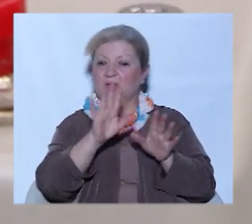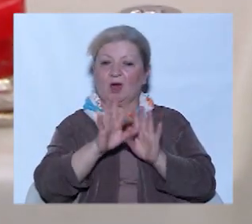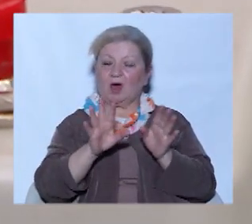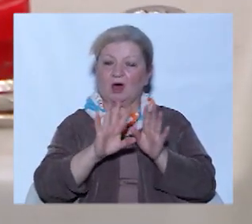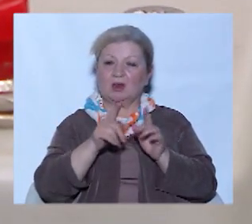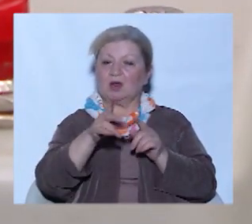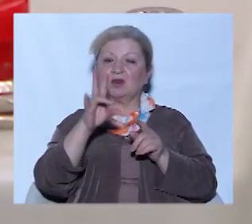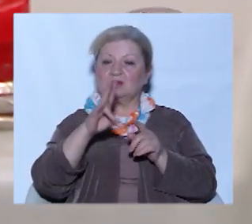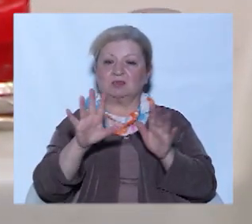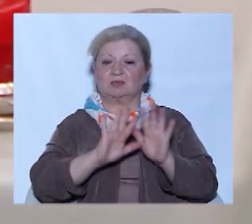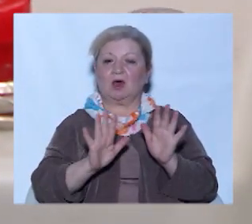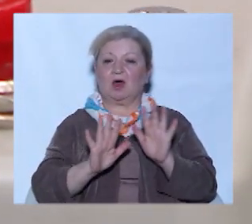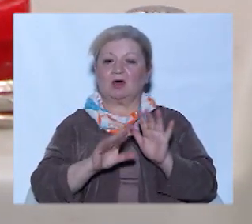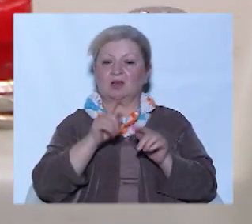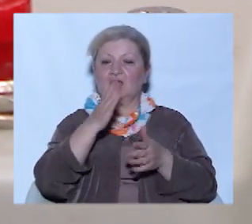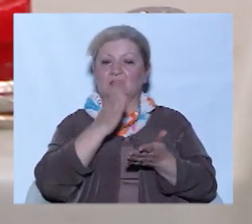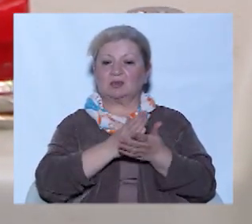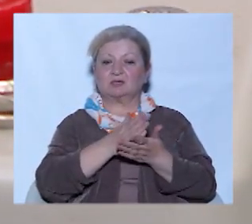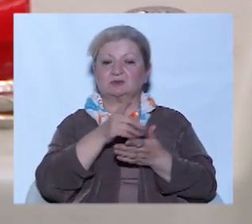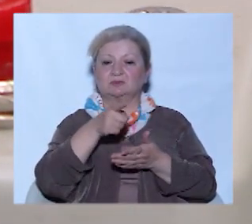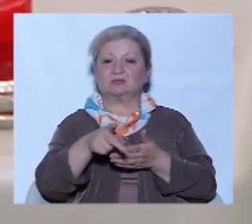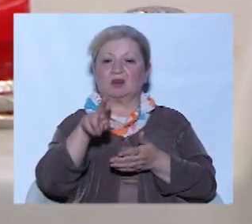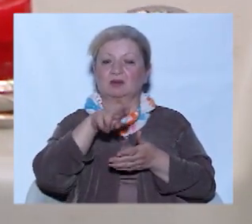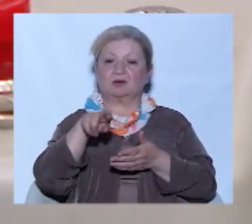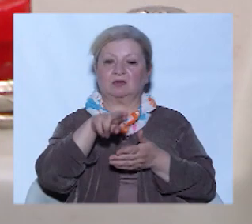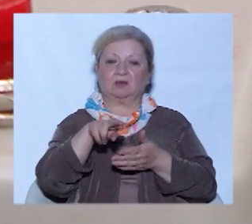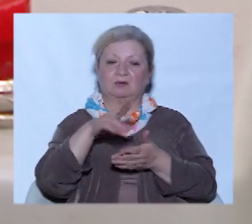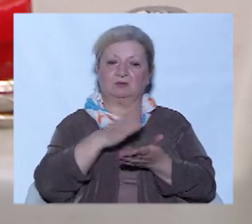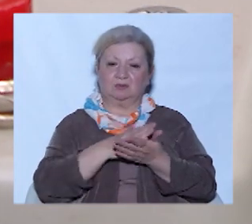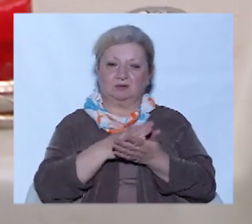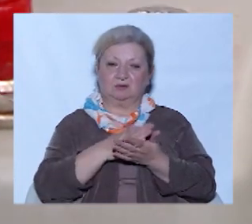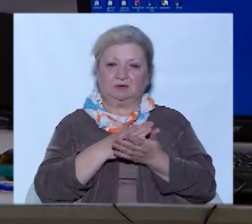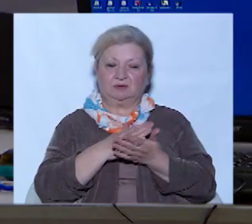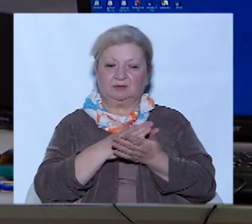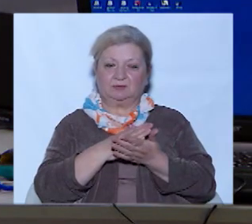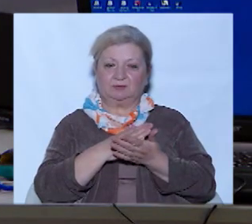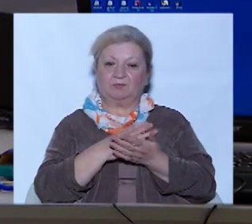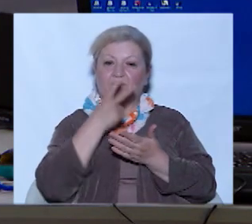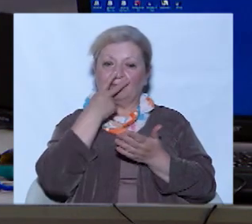შეგეშალა. ეს არ არის ასო ნ. ეს არის დ.